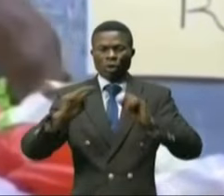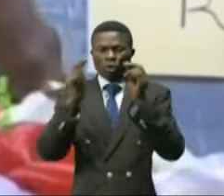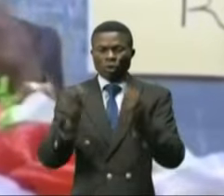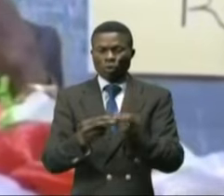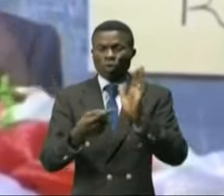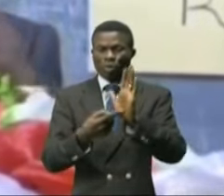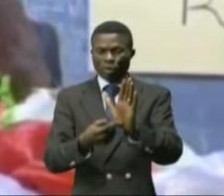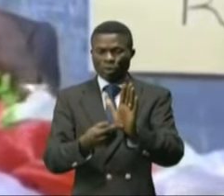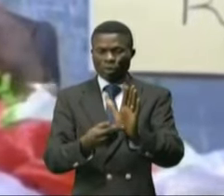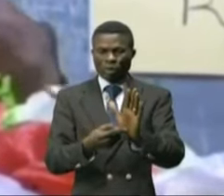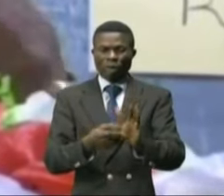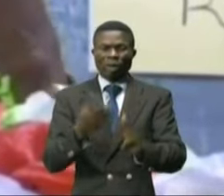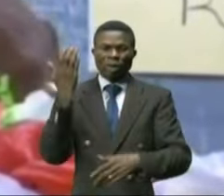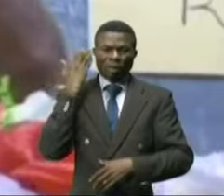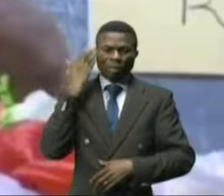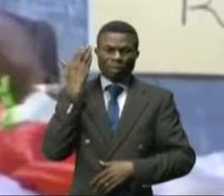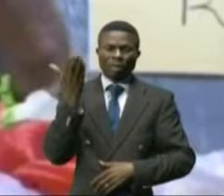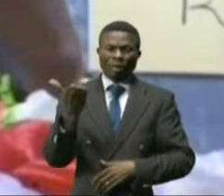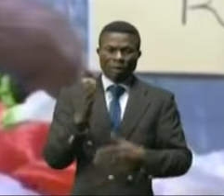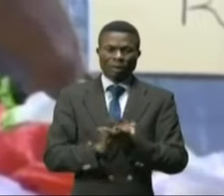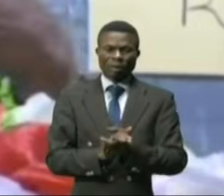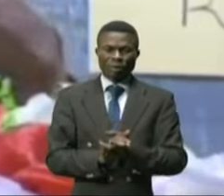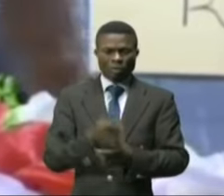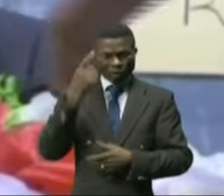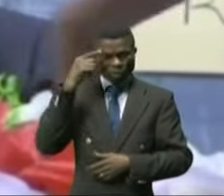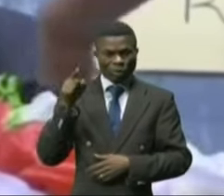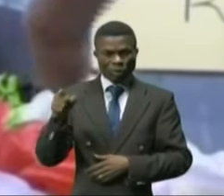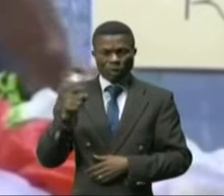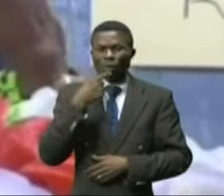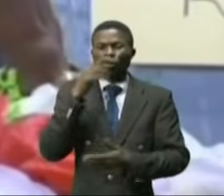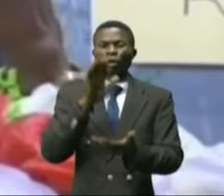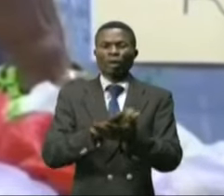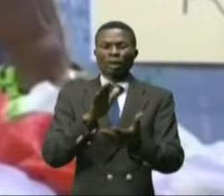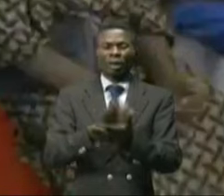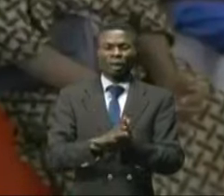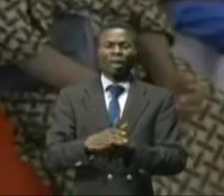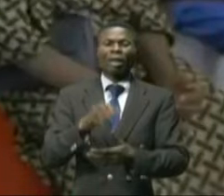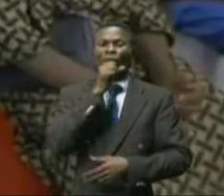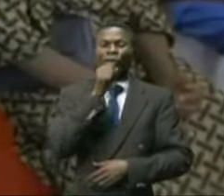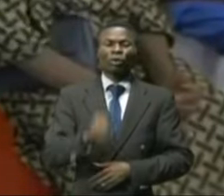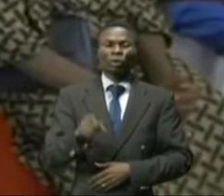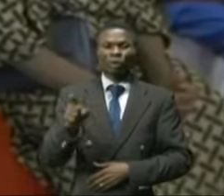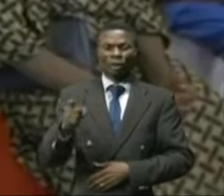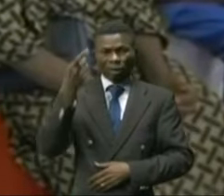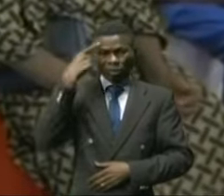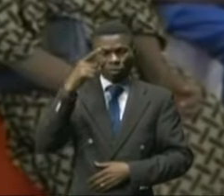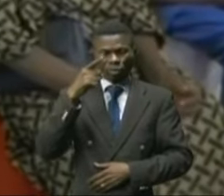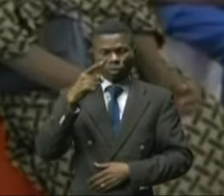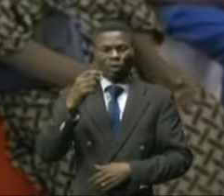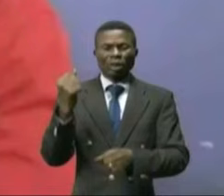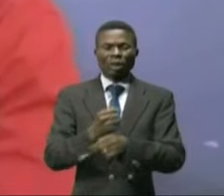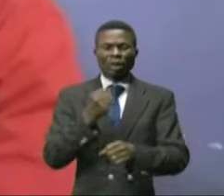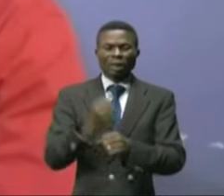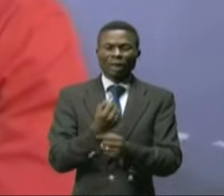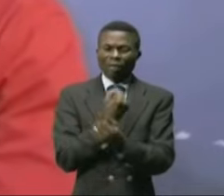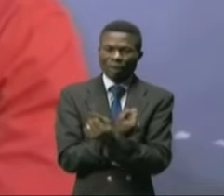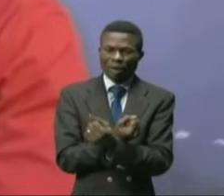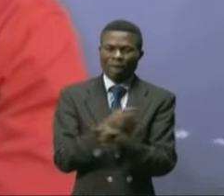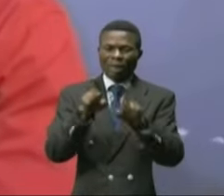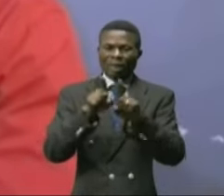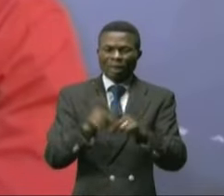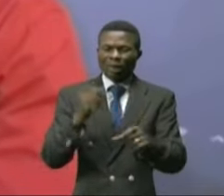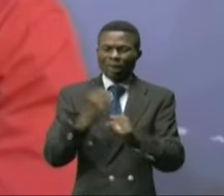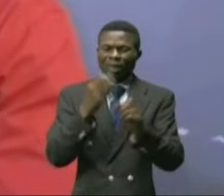Croix-Rouge, Grégoire Matesso Mboutawai, pour sa part, a félicité les bénéficiaires d'avoir été à la fois disciplinés et à la